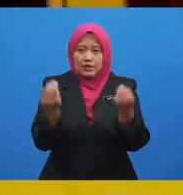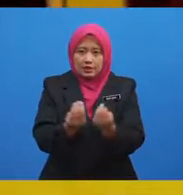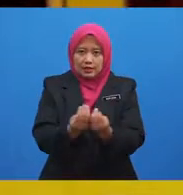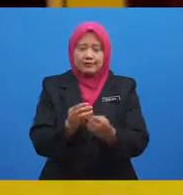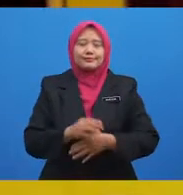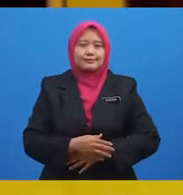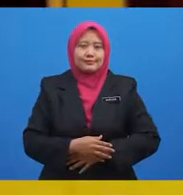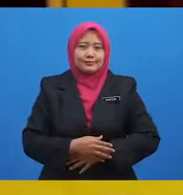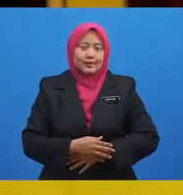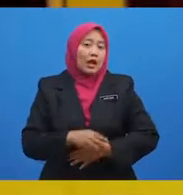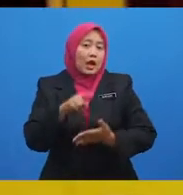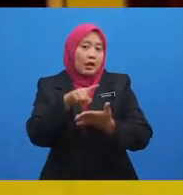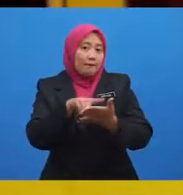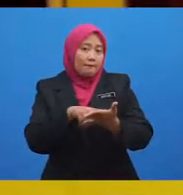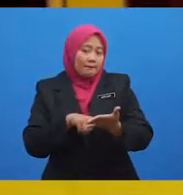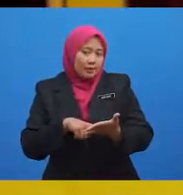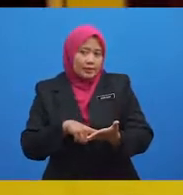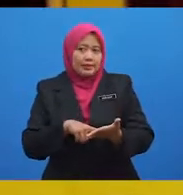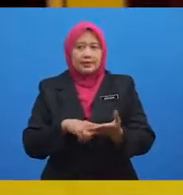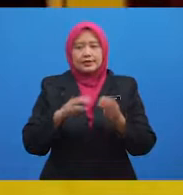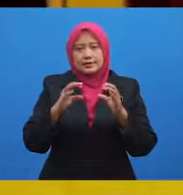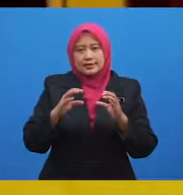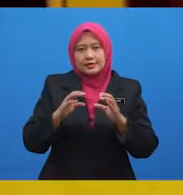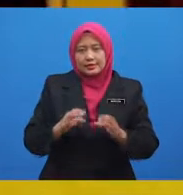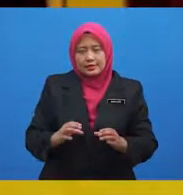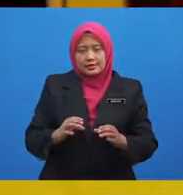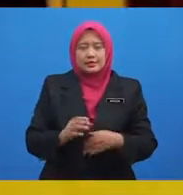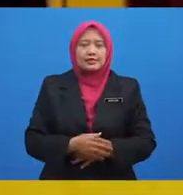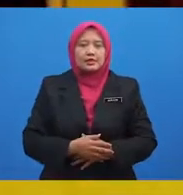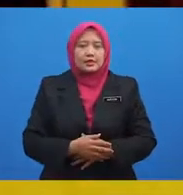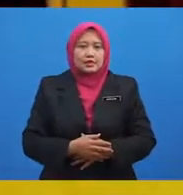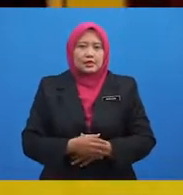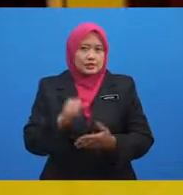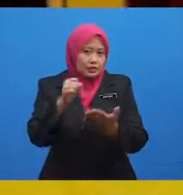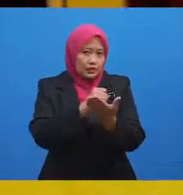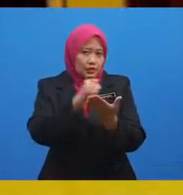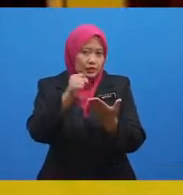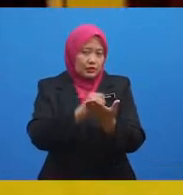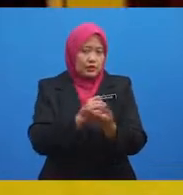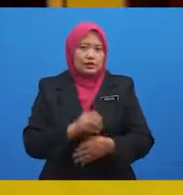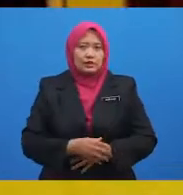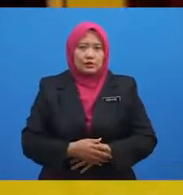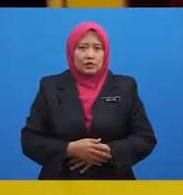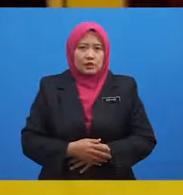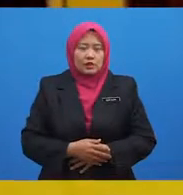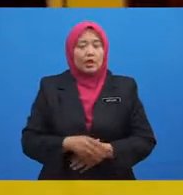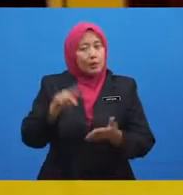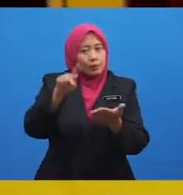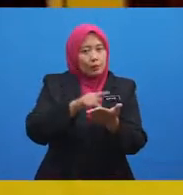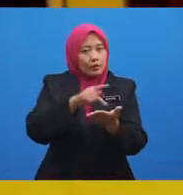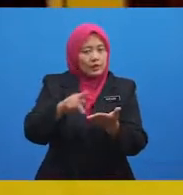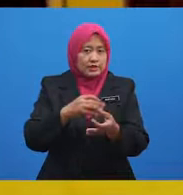Ya, murid-murid. Ciri-ciri seloka ialah seloka merupakan sejenis puisi